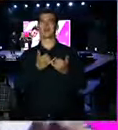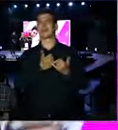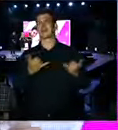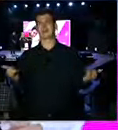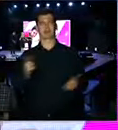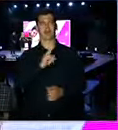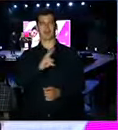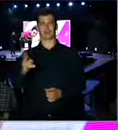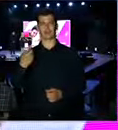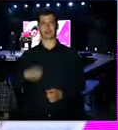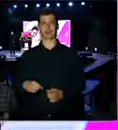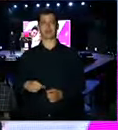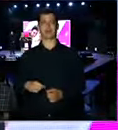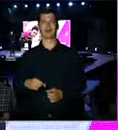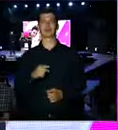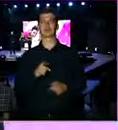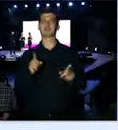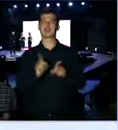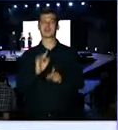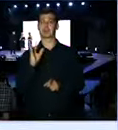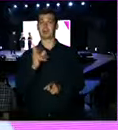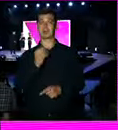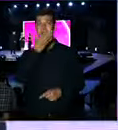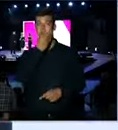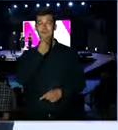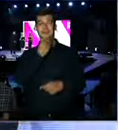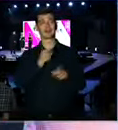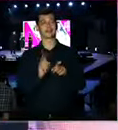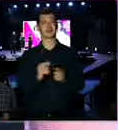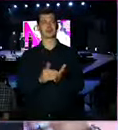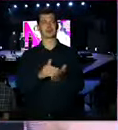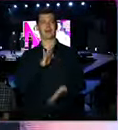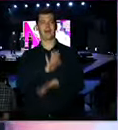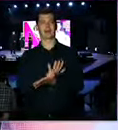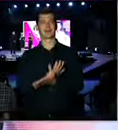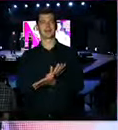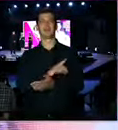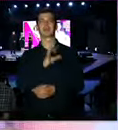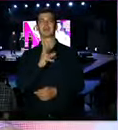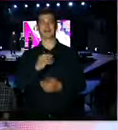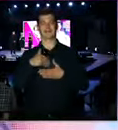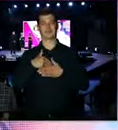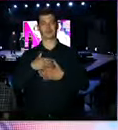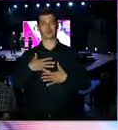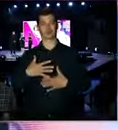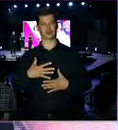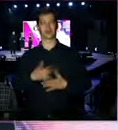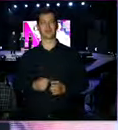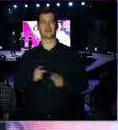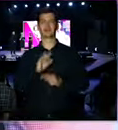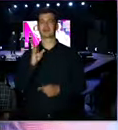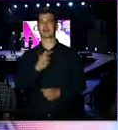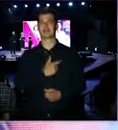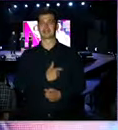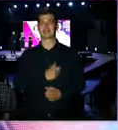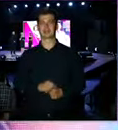każdy inny człowiek, oprócz pięknej buzi powinien posiadać piękną duszę, piękne